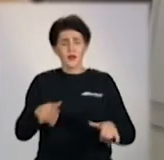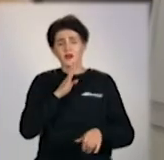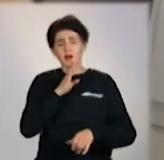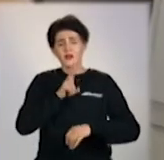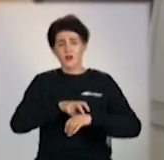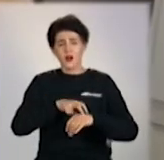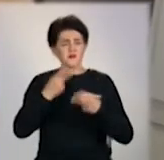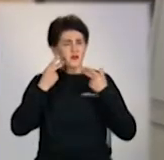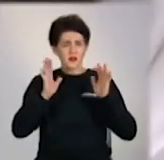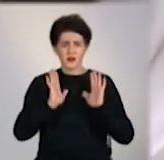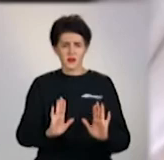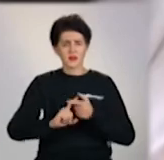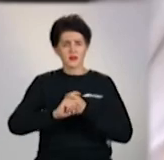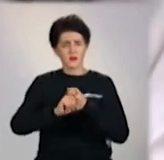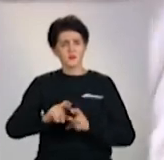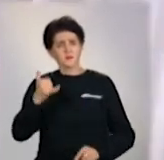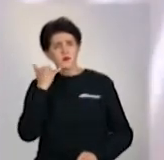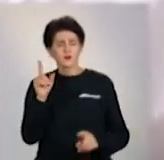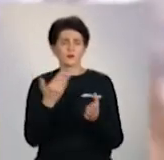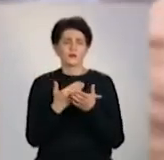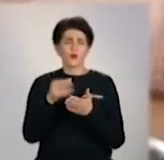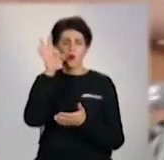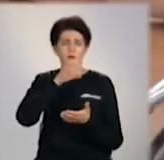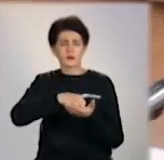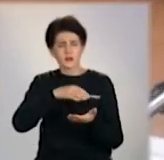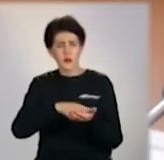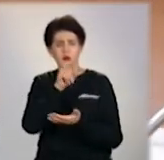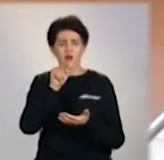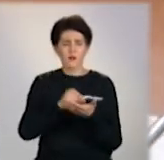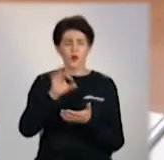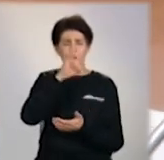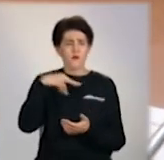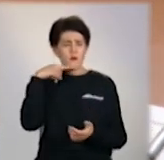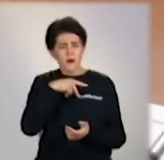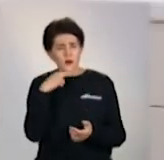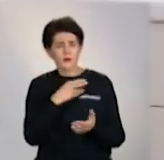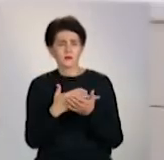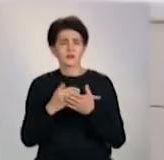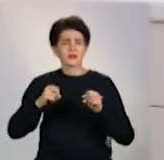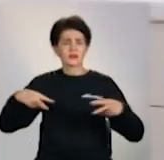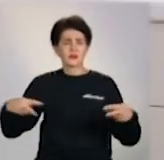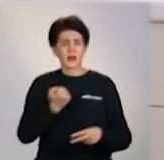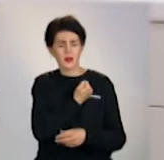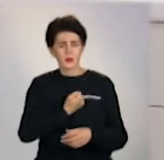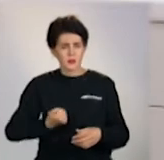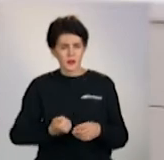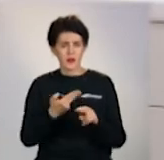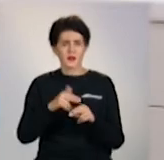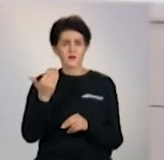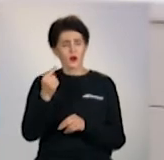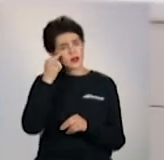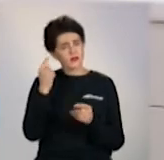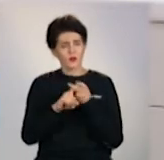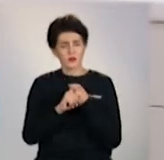на зв'язку з пацієнтами. Запитання про антибіотики і досі не вщухають. Антибіотикотерапія не показана при коронавірусній